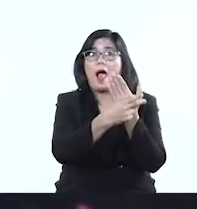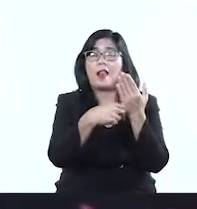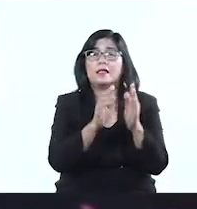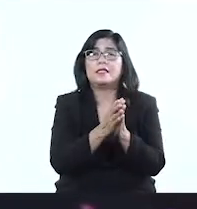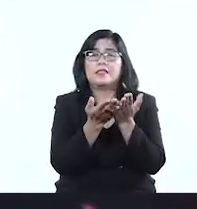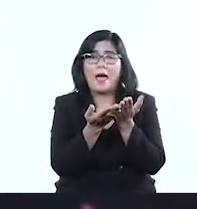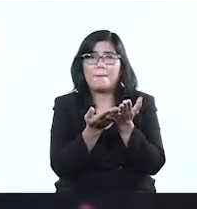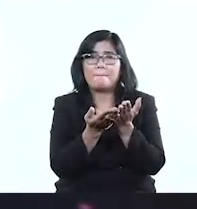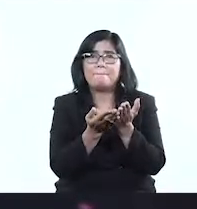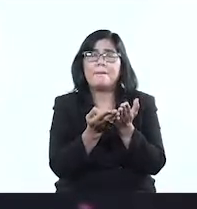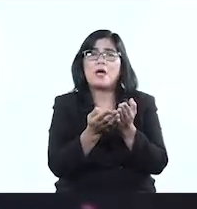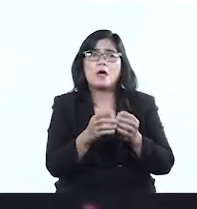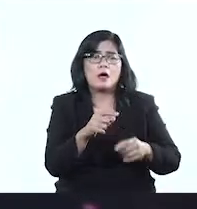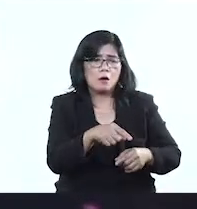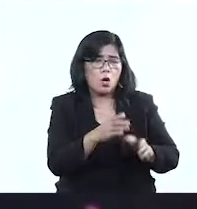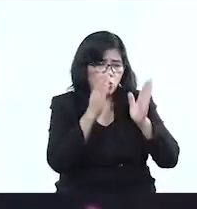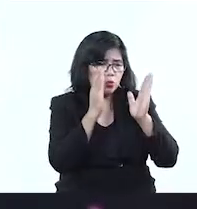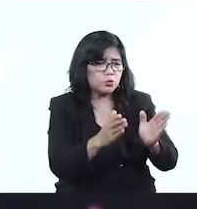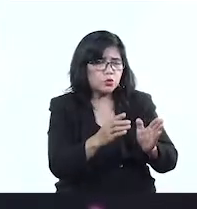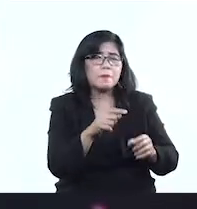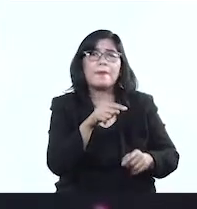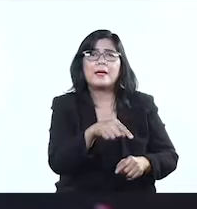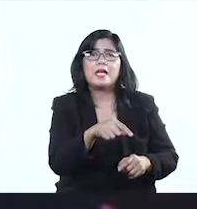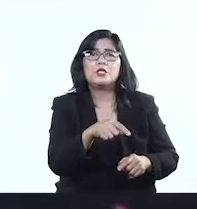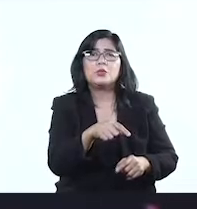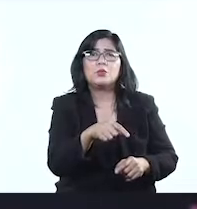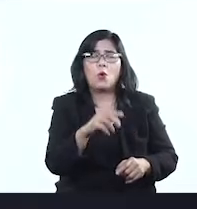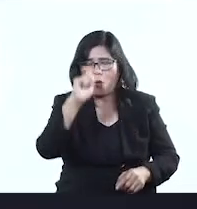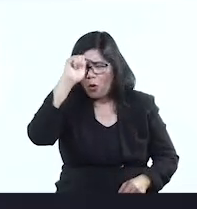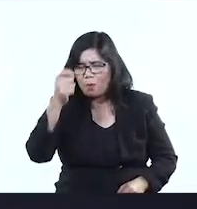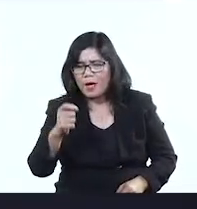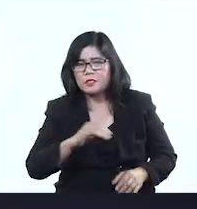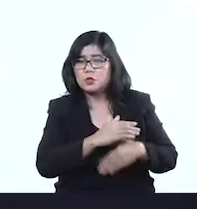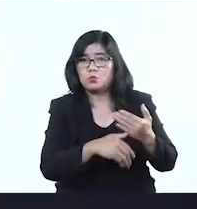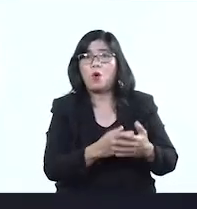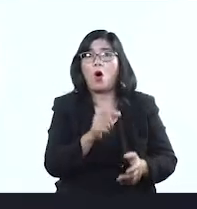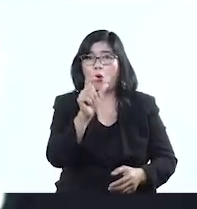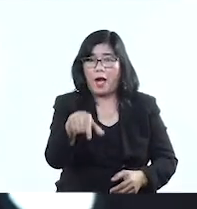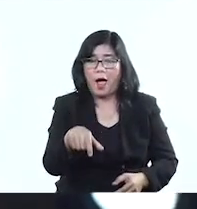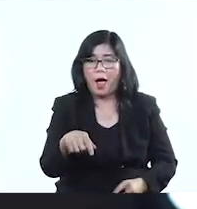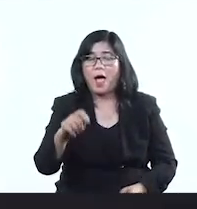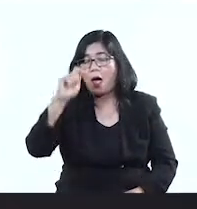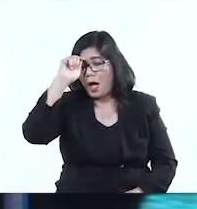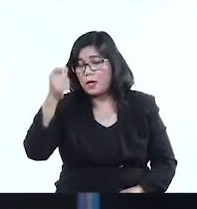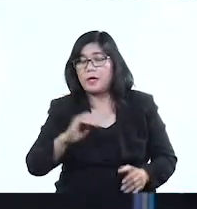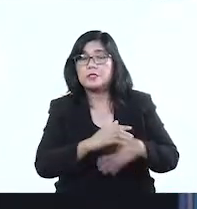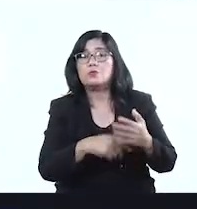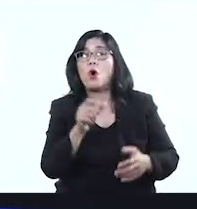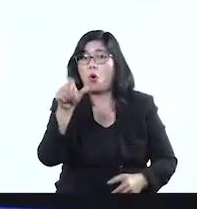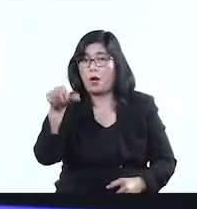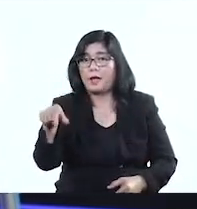Hai memberi penekanan khusus kepada itu kita hormati semua orang hargai seseorang